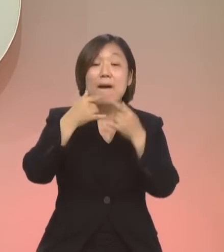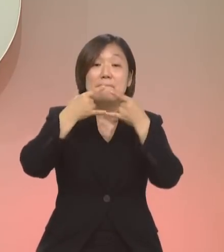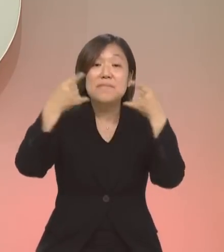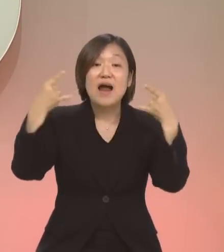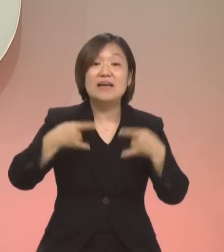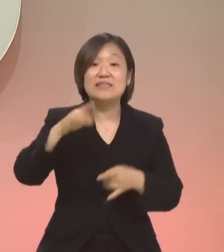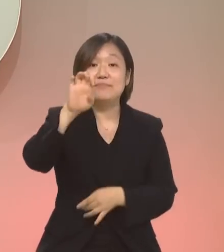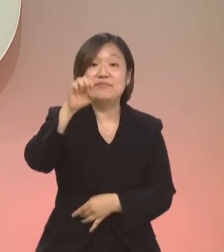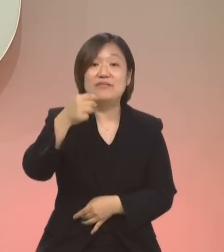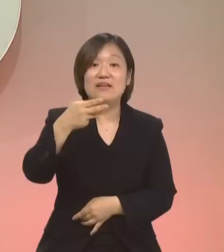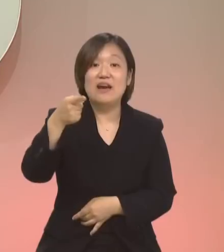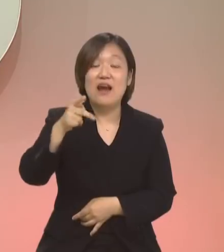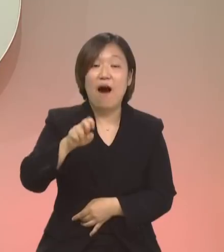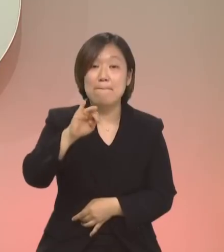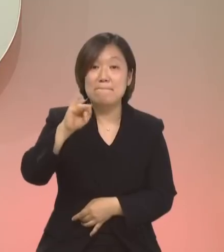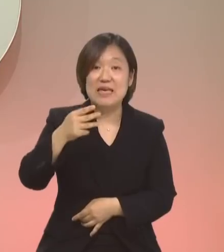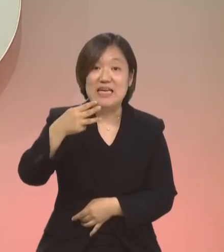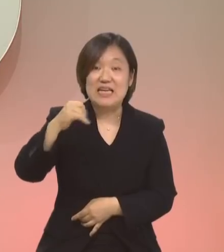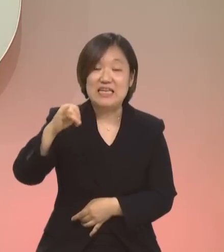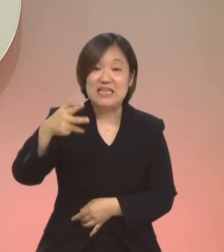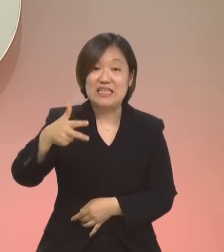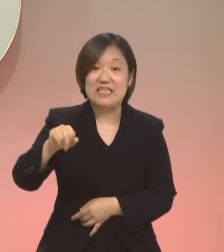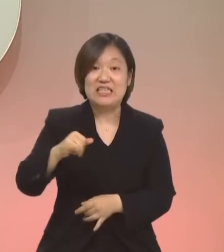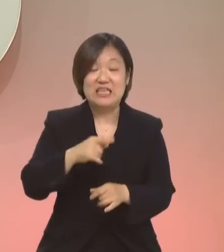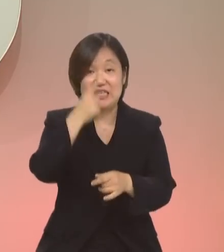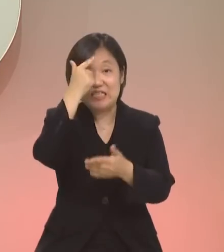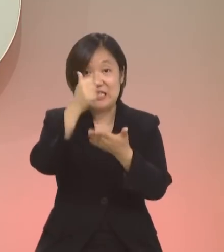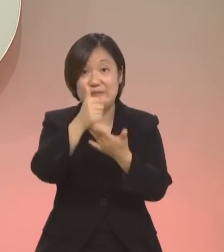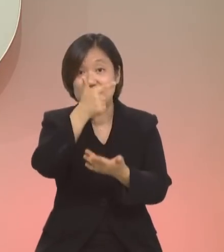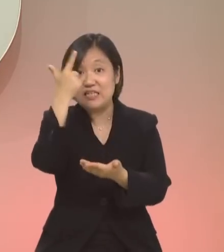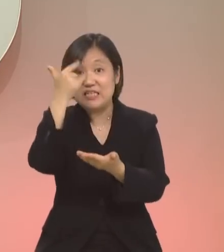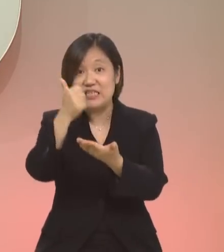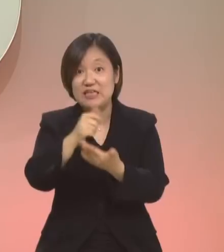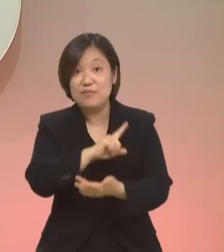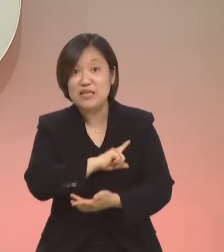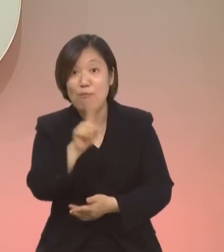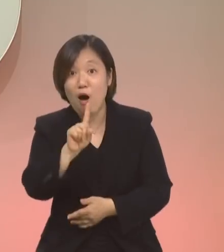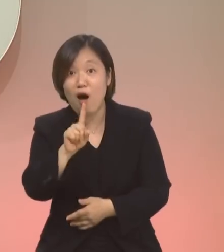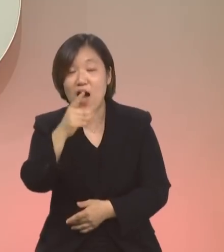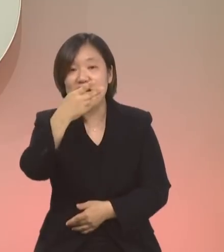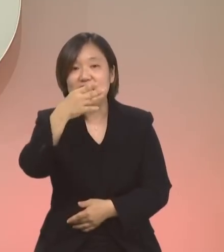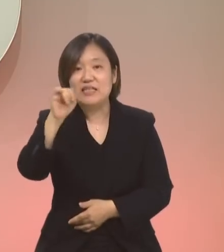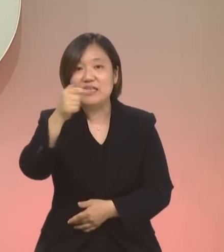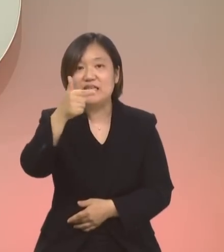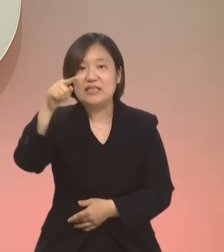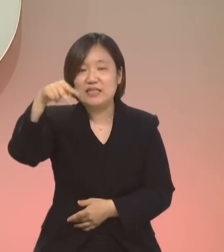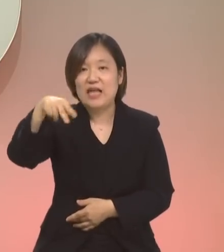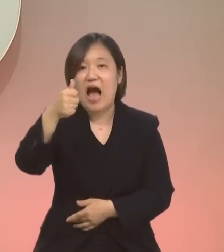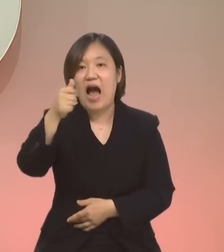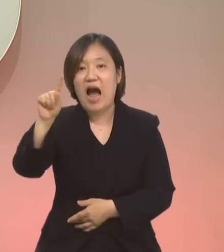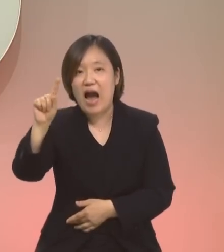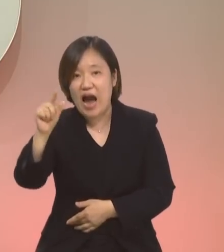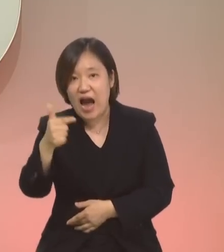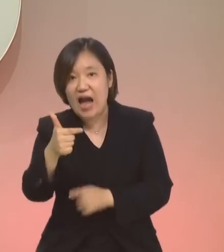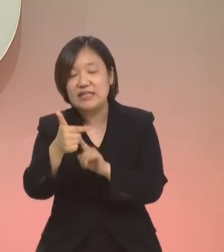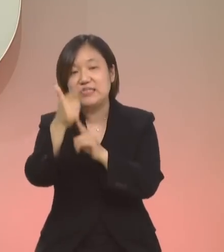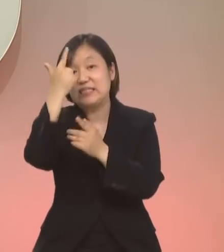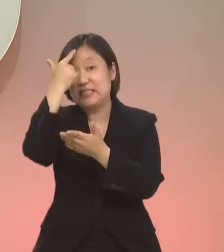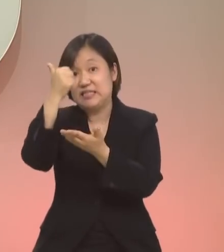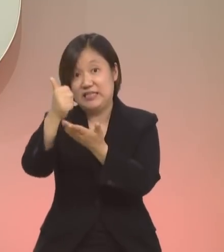세계적인 큰 고승이었던 틱낫한 스님 얼마 전에 세상을 떠나셨죠